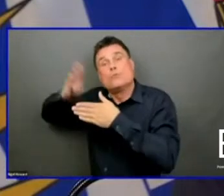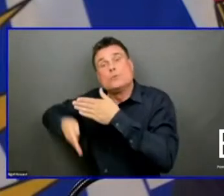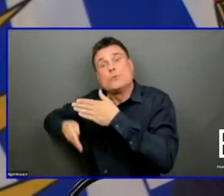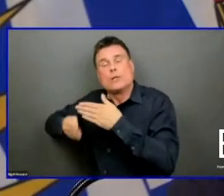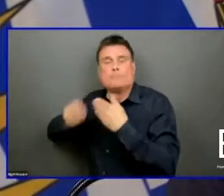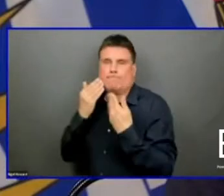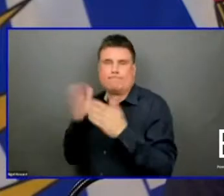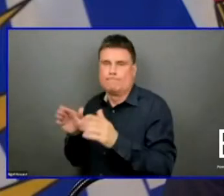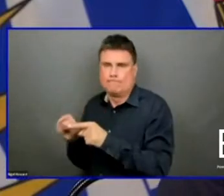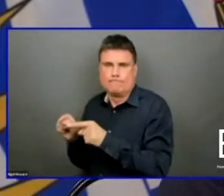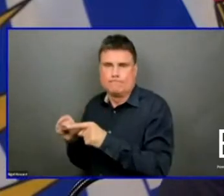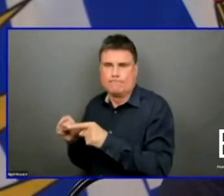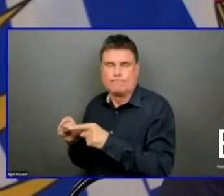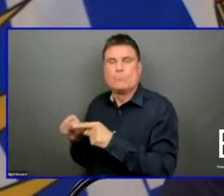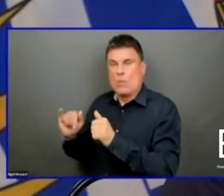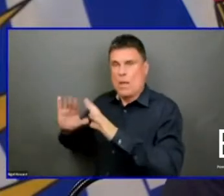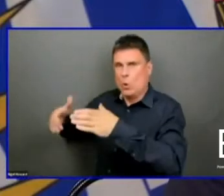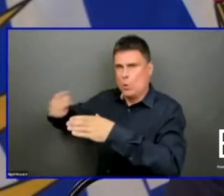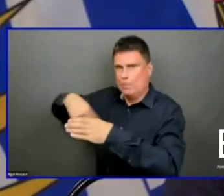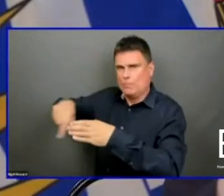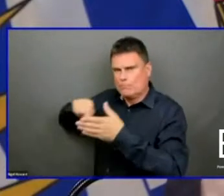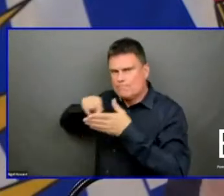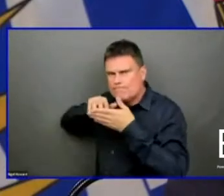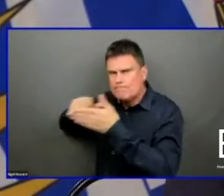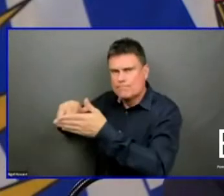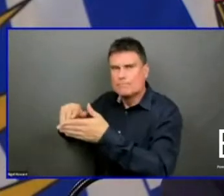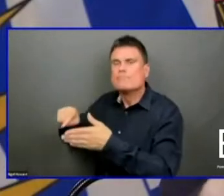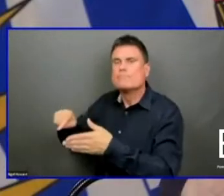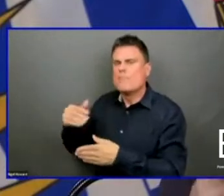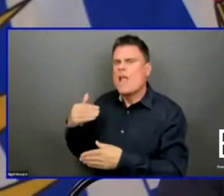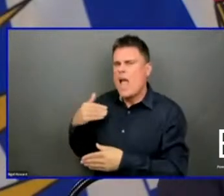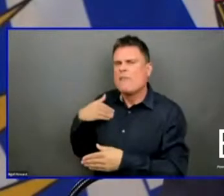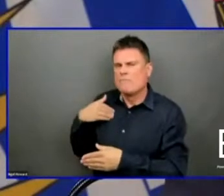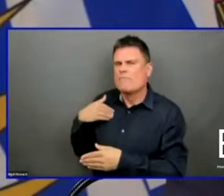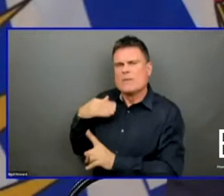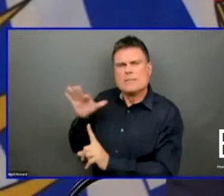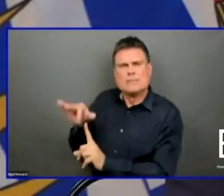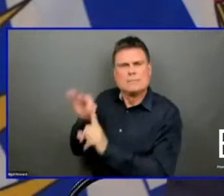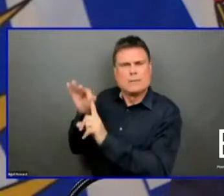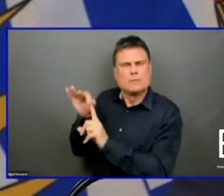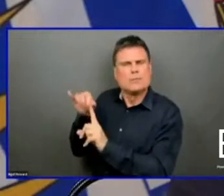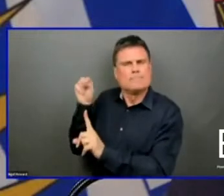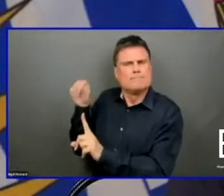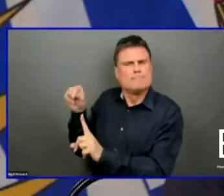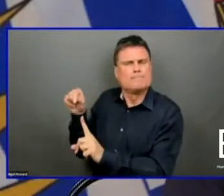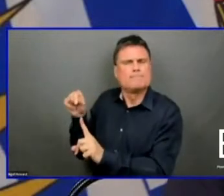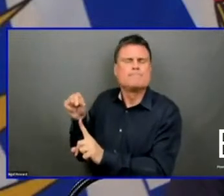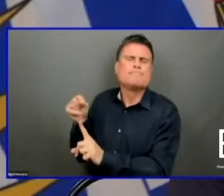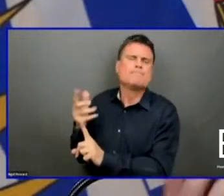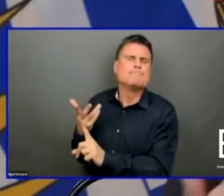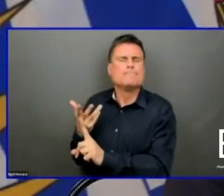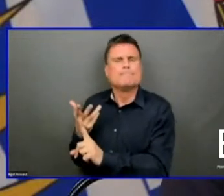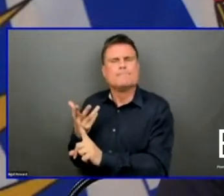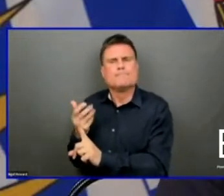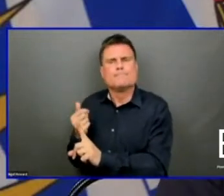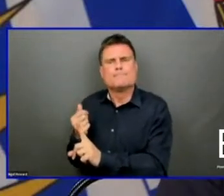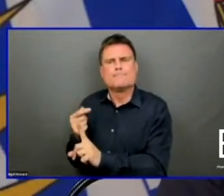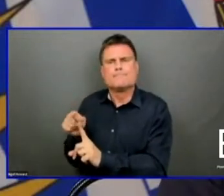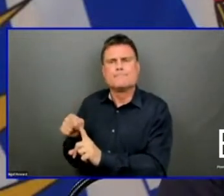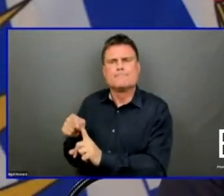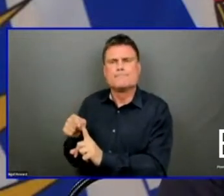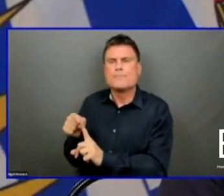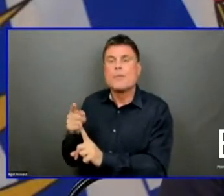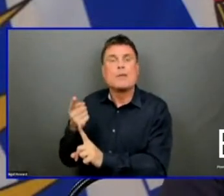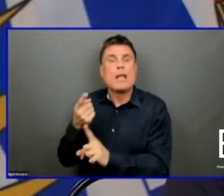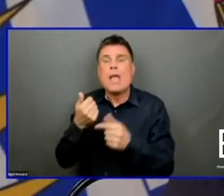望就 reference 是大 group 家他 that 说他 ensures 是的确是 that 有一个有一 that 个 new 有一个 investigational 项目在 therapies and 那么 other 希望大 therapies 家 that 来